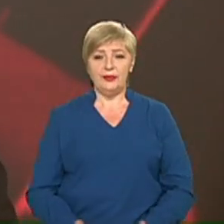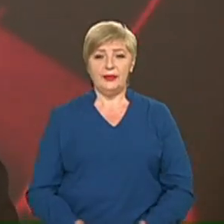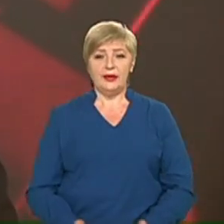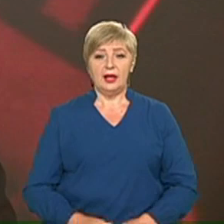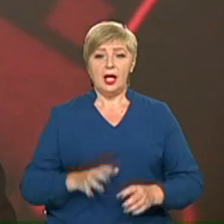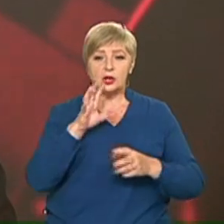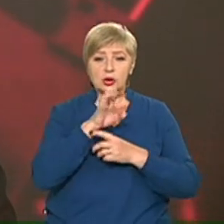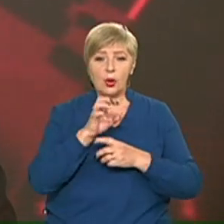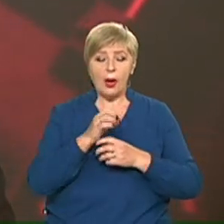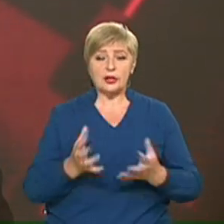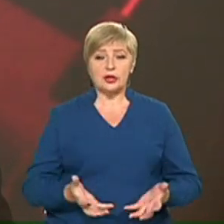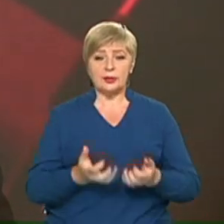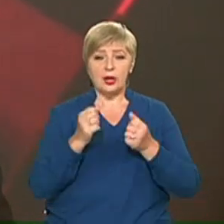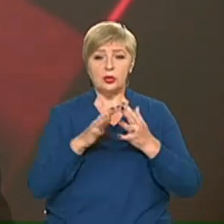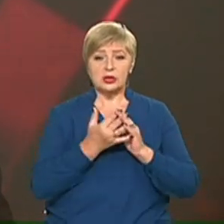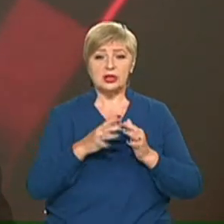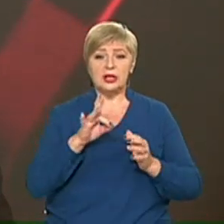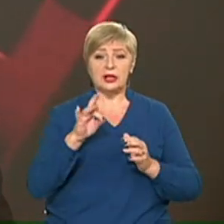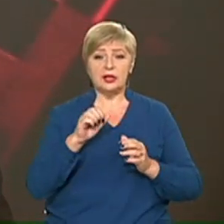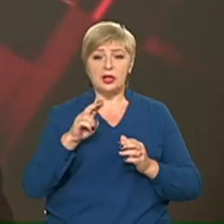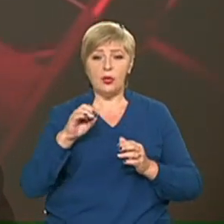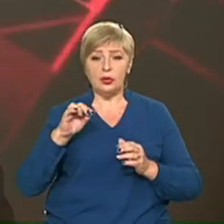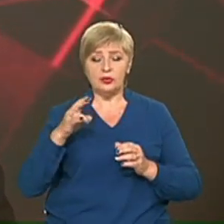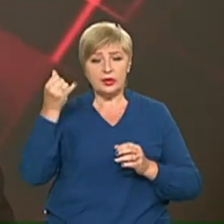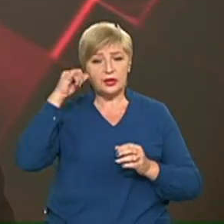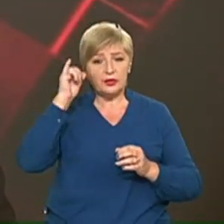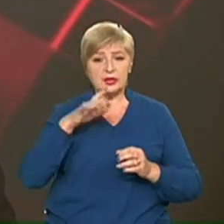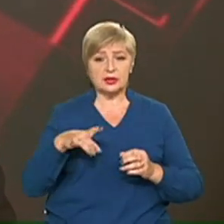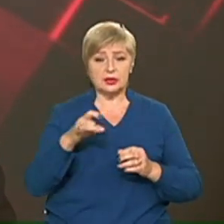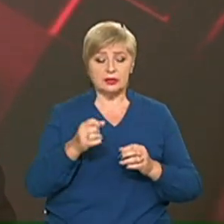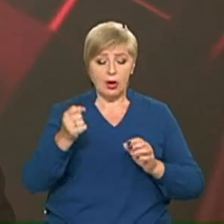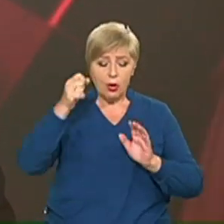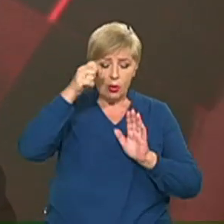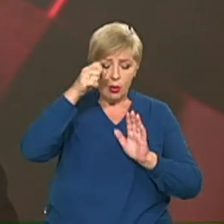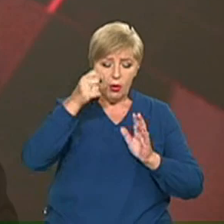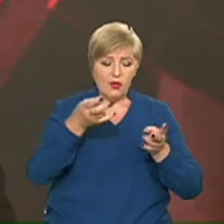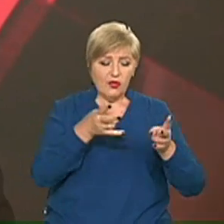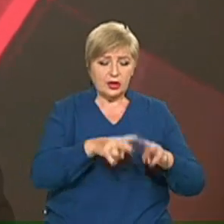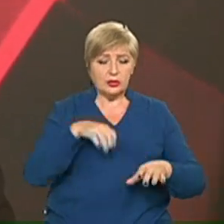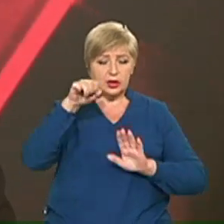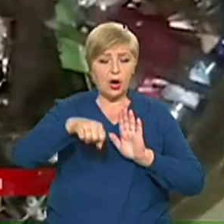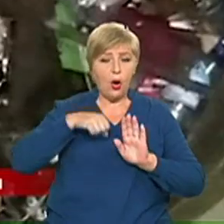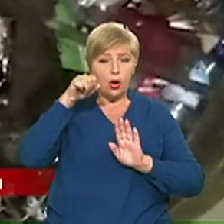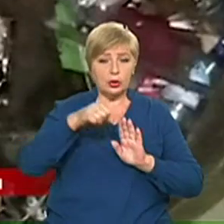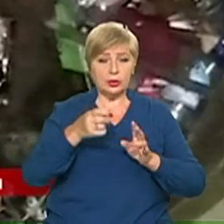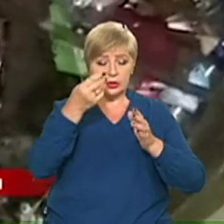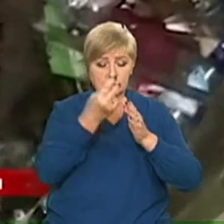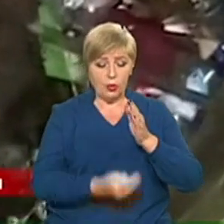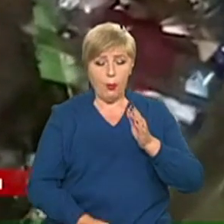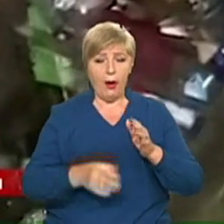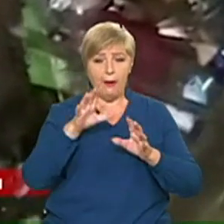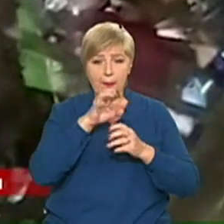Собачий порятунок. У селі Радіоновка Криворізького району в покинутий колодязь упав пес. На місце селяни